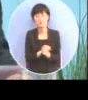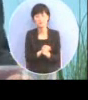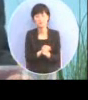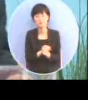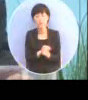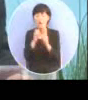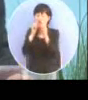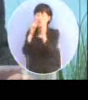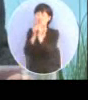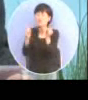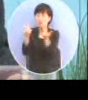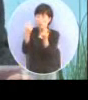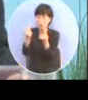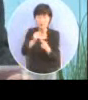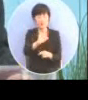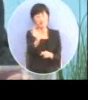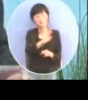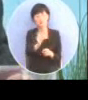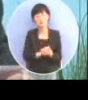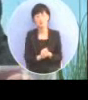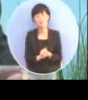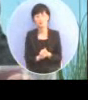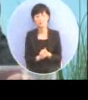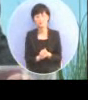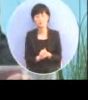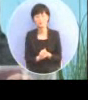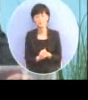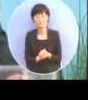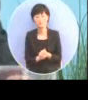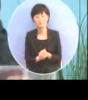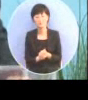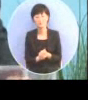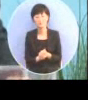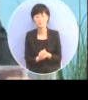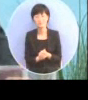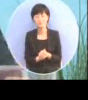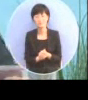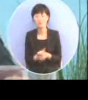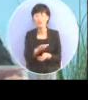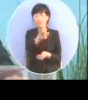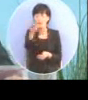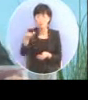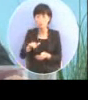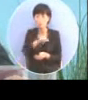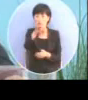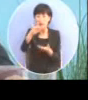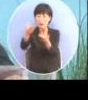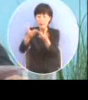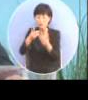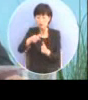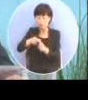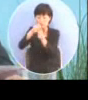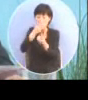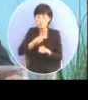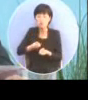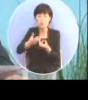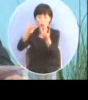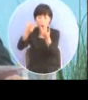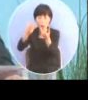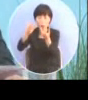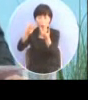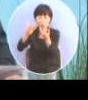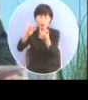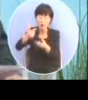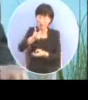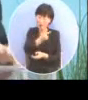đó đâu. Hoặc là giống như tiên tri. Cũng không phải chỉ gần đó đâu thôi. Cái chúc phúc chúng ta đón nhận được không